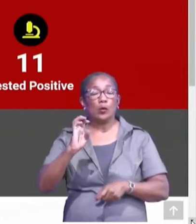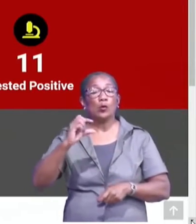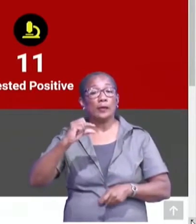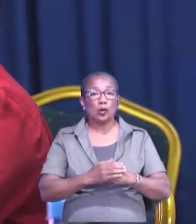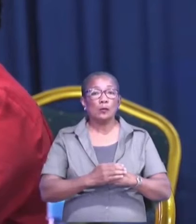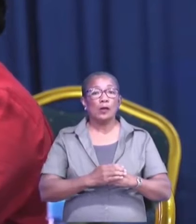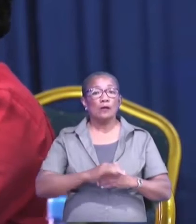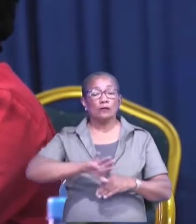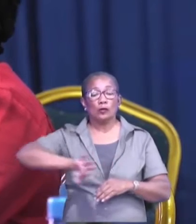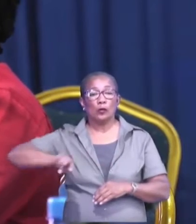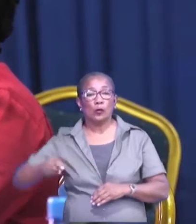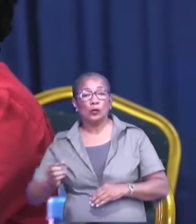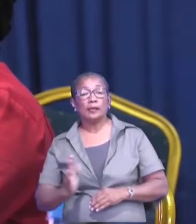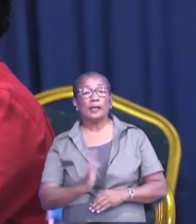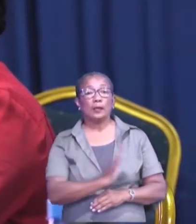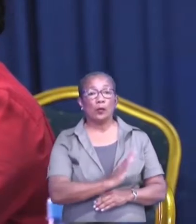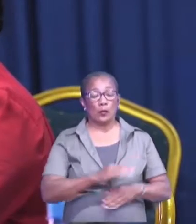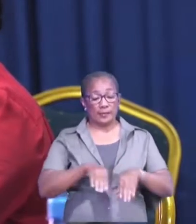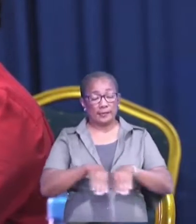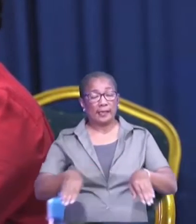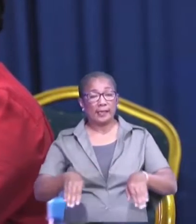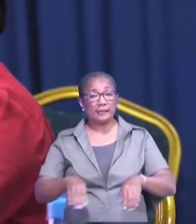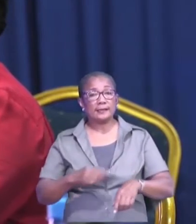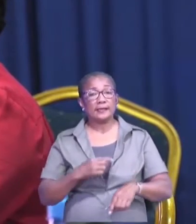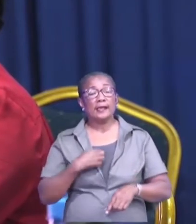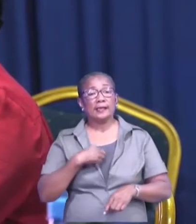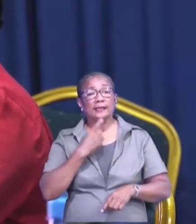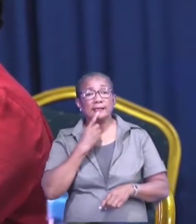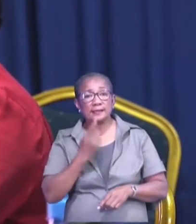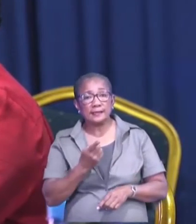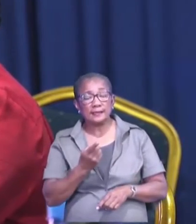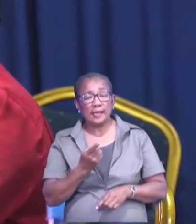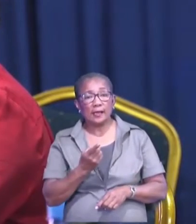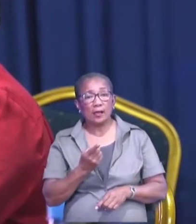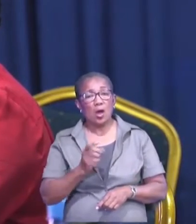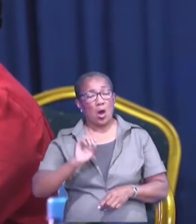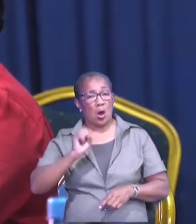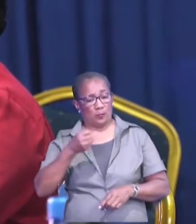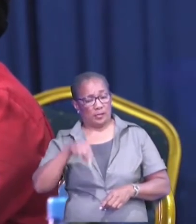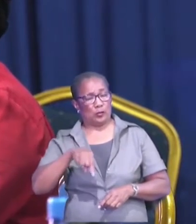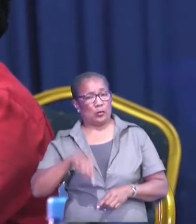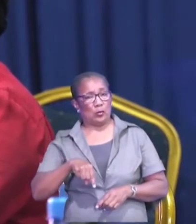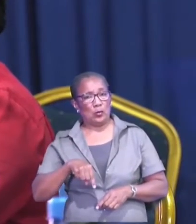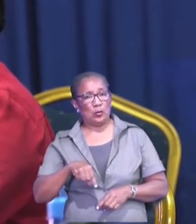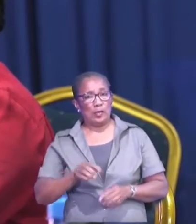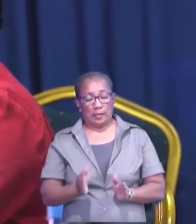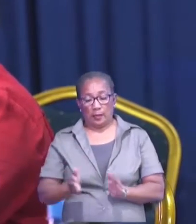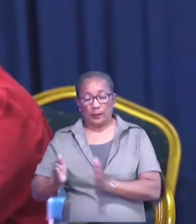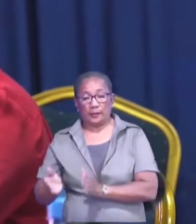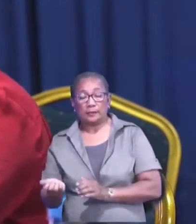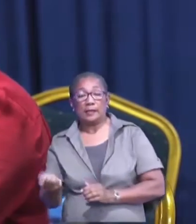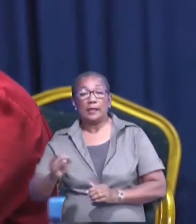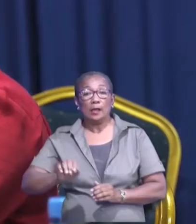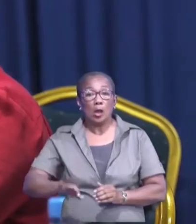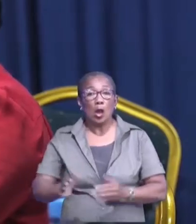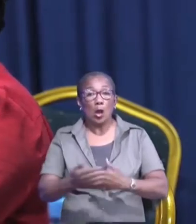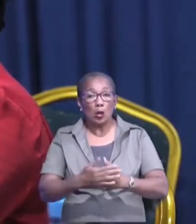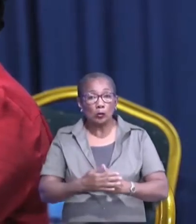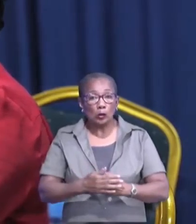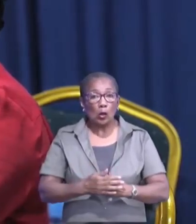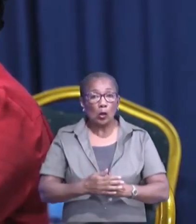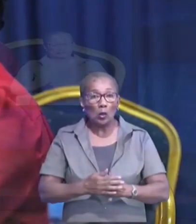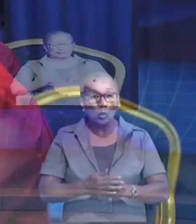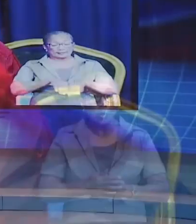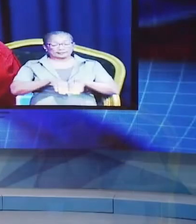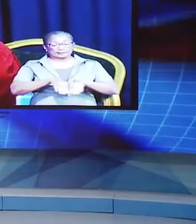dat de president geen datum had genoemd over de beëindiging van de lockdown in de kustvlakte. Feira zegt dat er nu weer